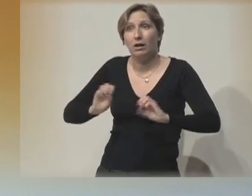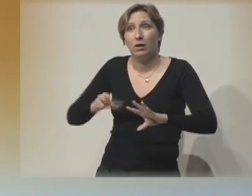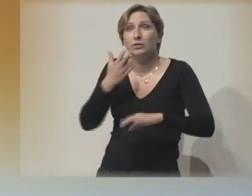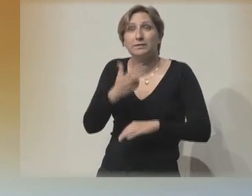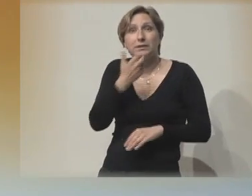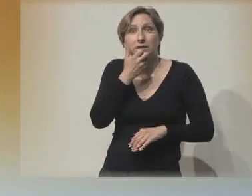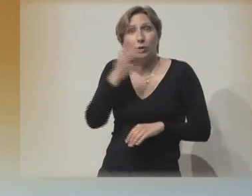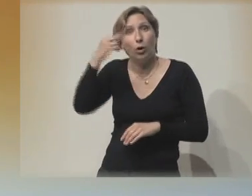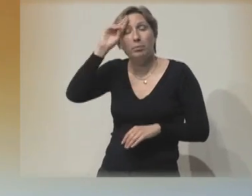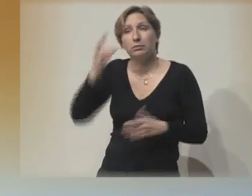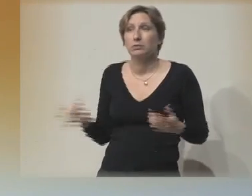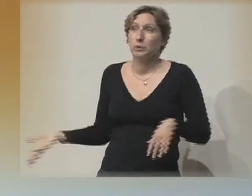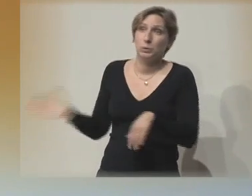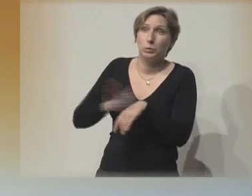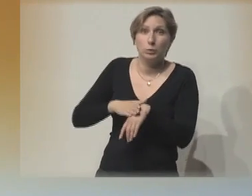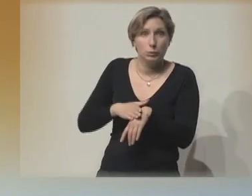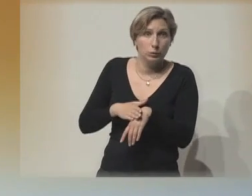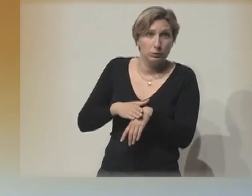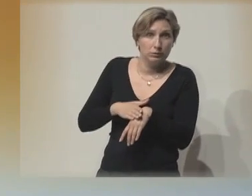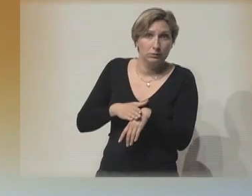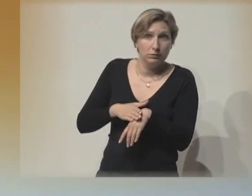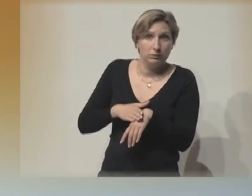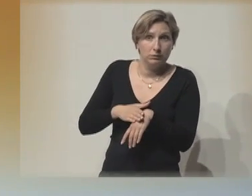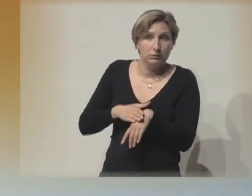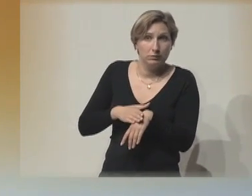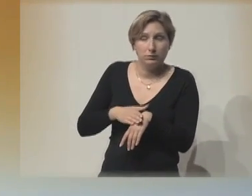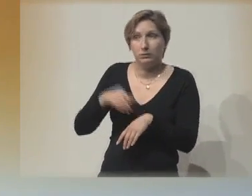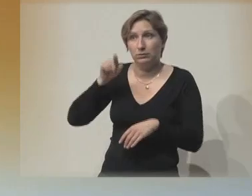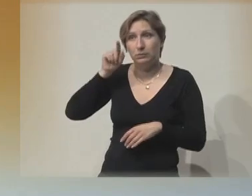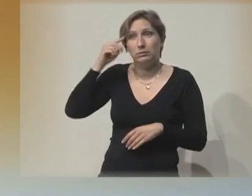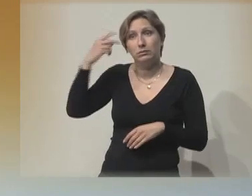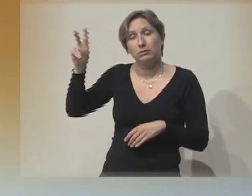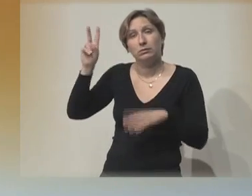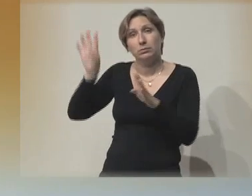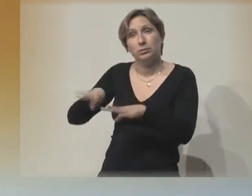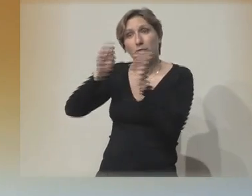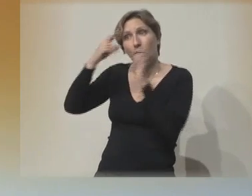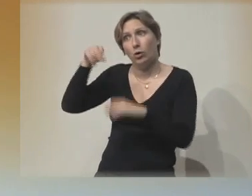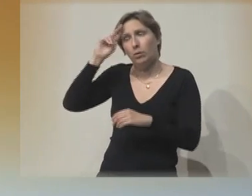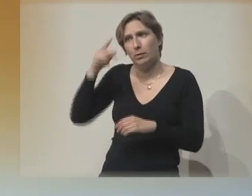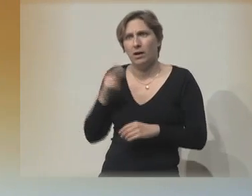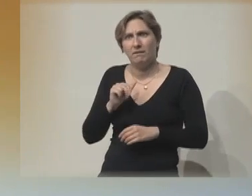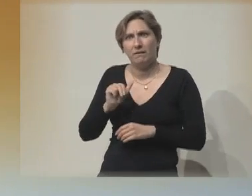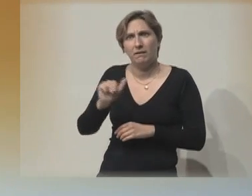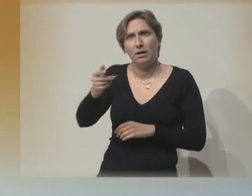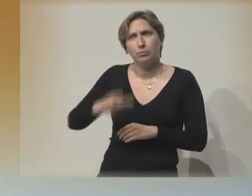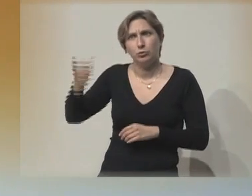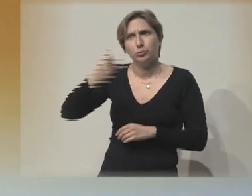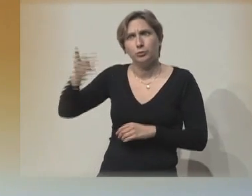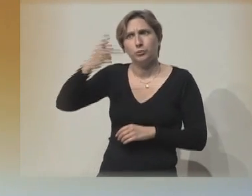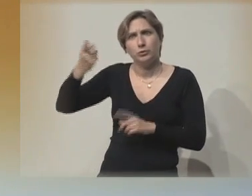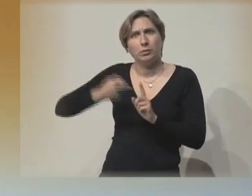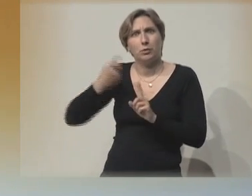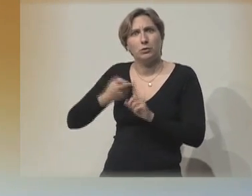européenne. Or, les pouvoirs du Parlement européen vont être beaucoup plus importants